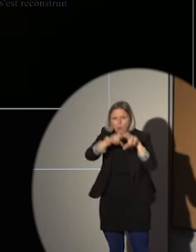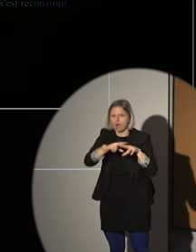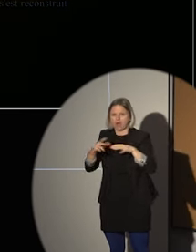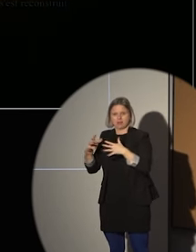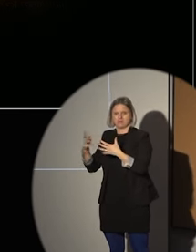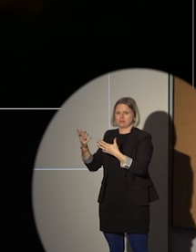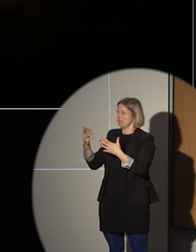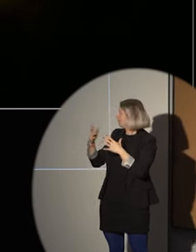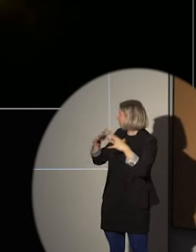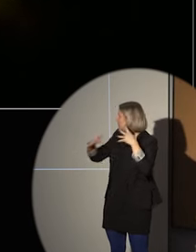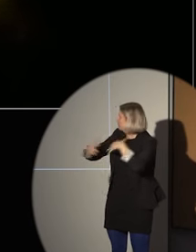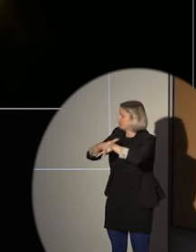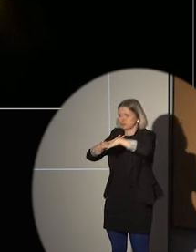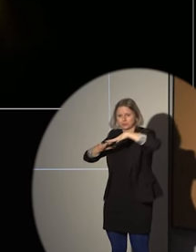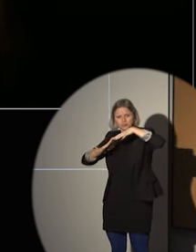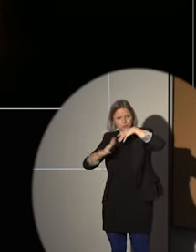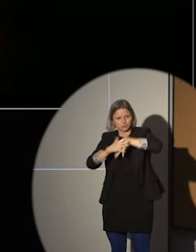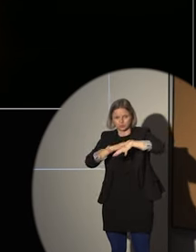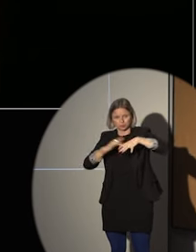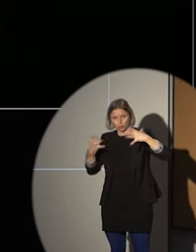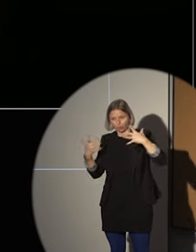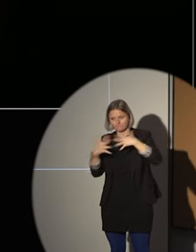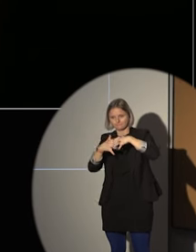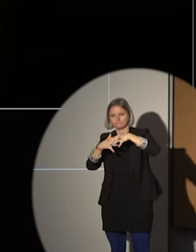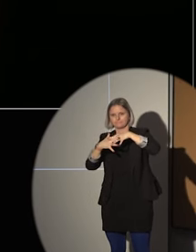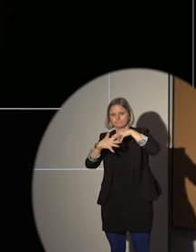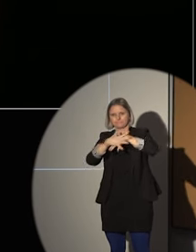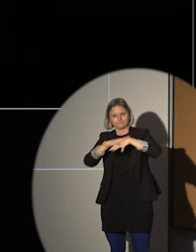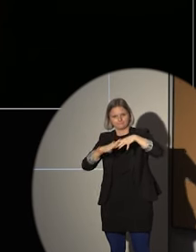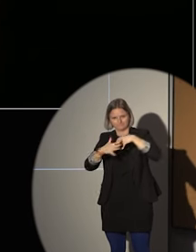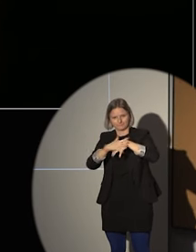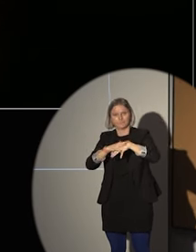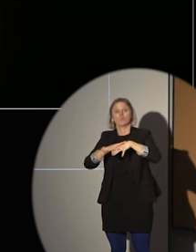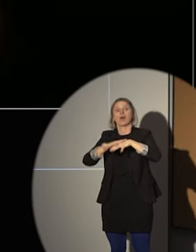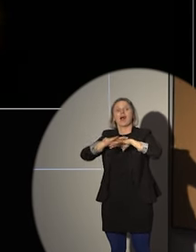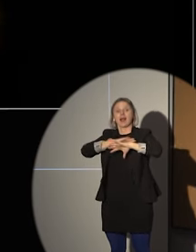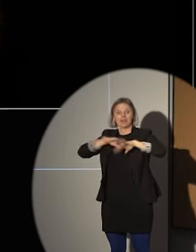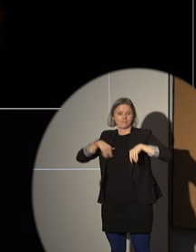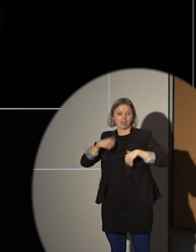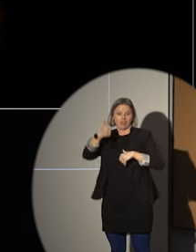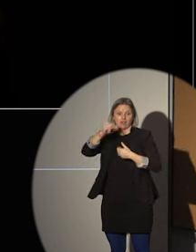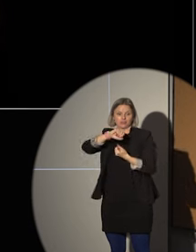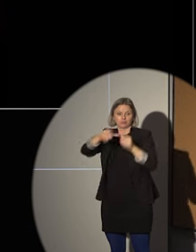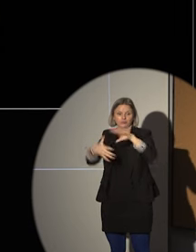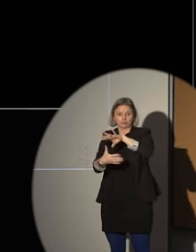disque mince est formé avec le gaz résiduel. Tout ça pour former la galaxie d'Andromède telle que nous la